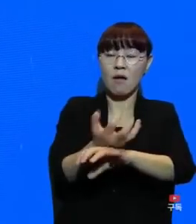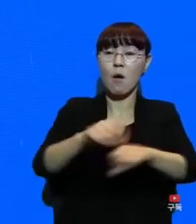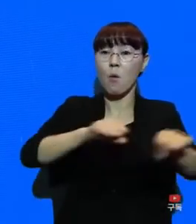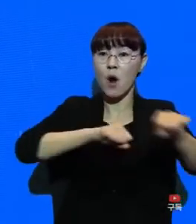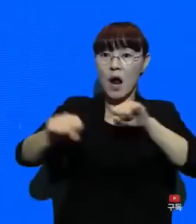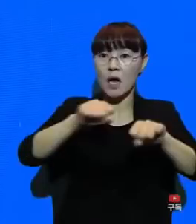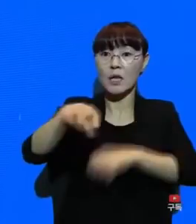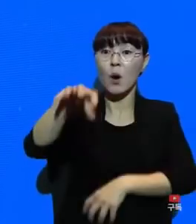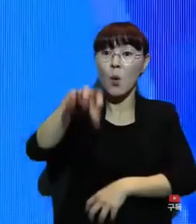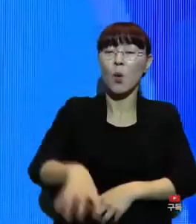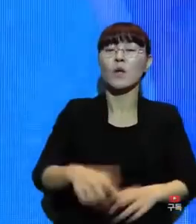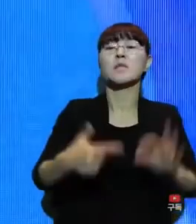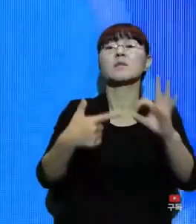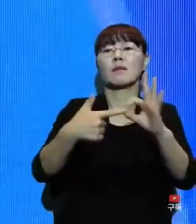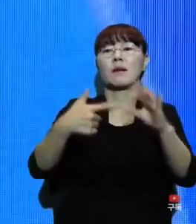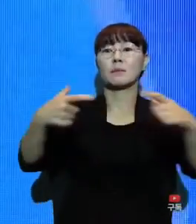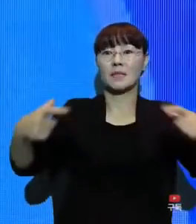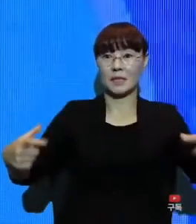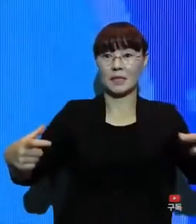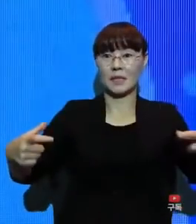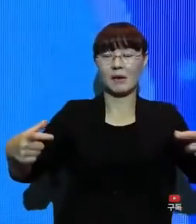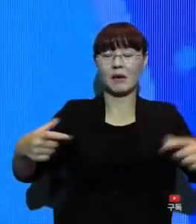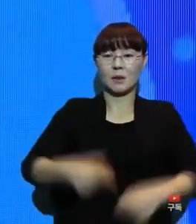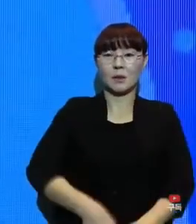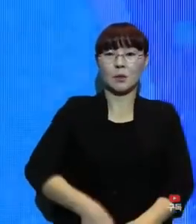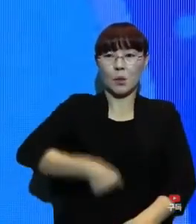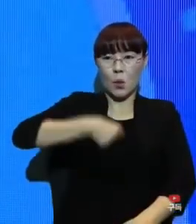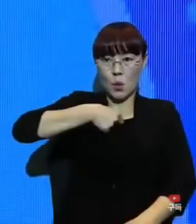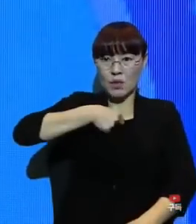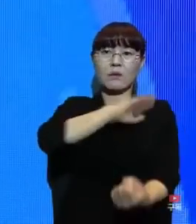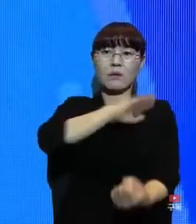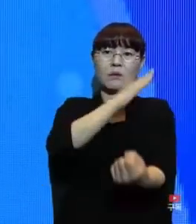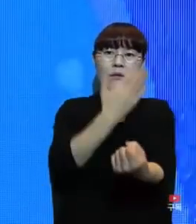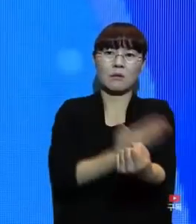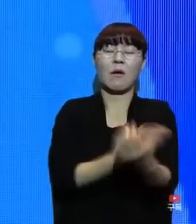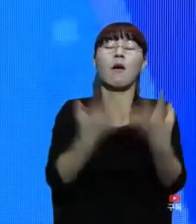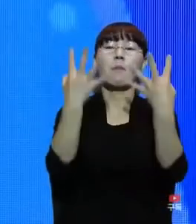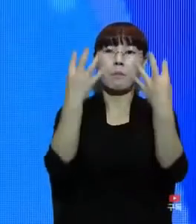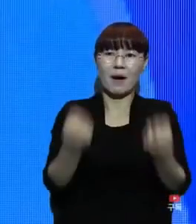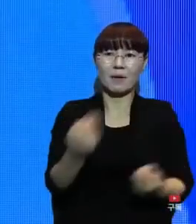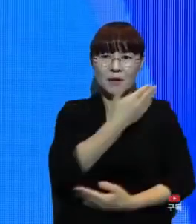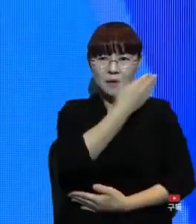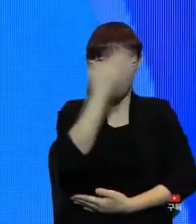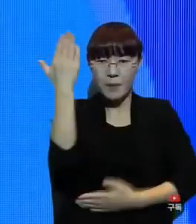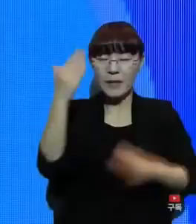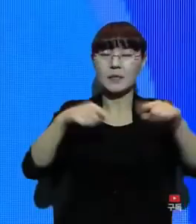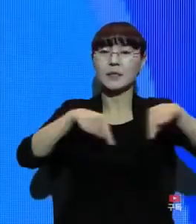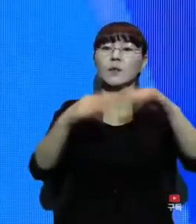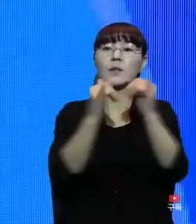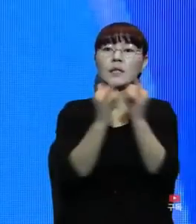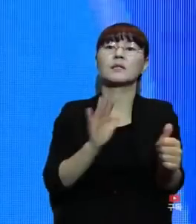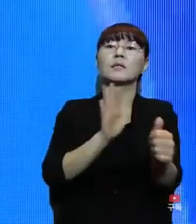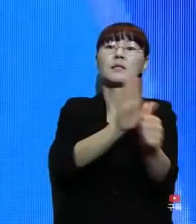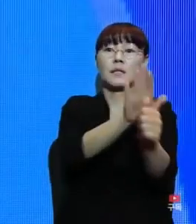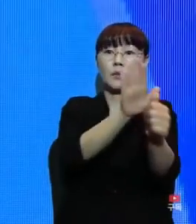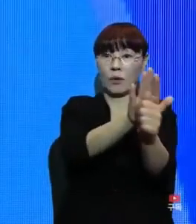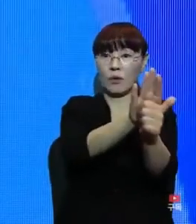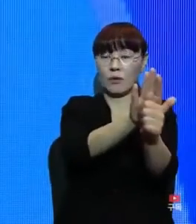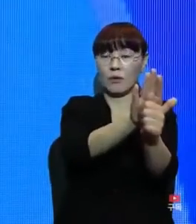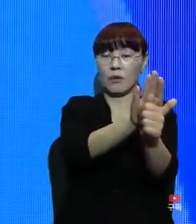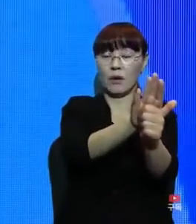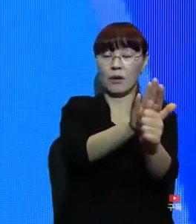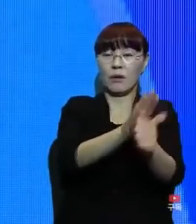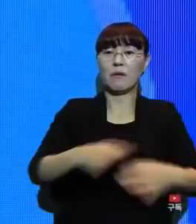영남 입니다 정직하고 유능하고 청렴한 정치인을 응원해야 그리고